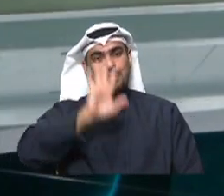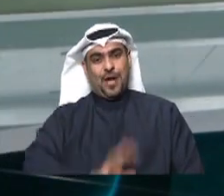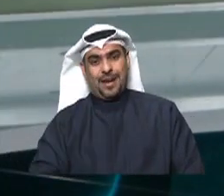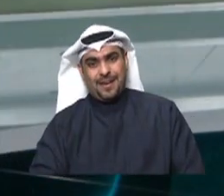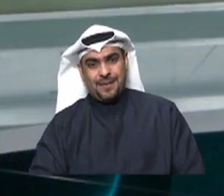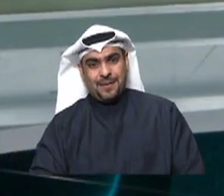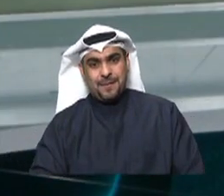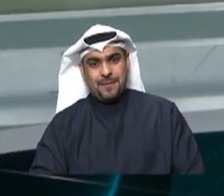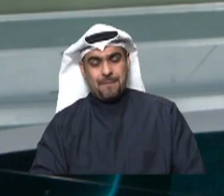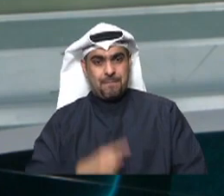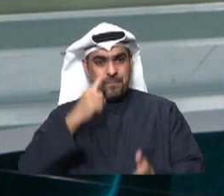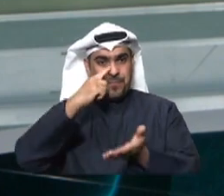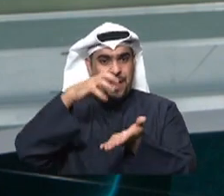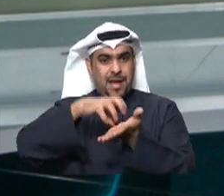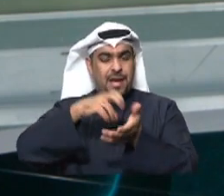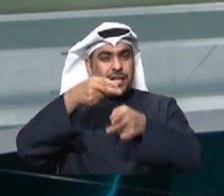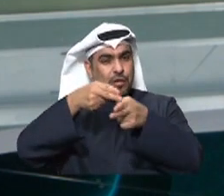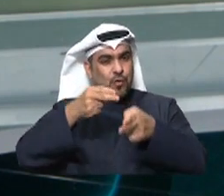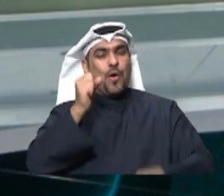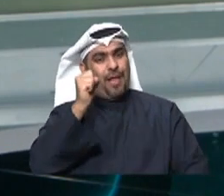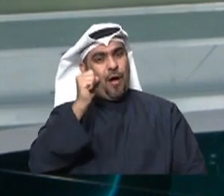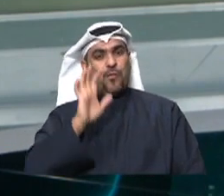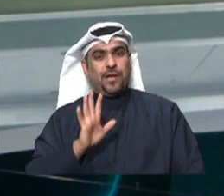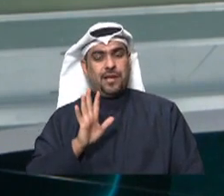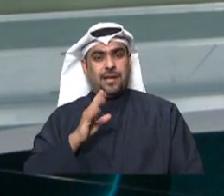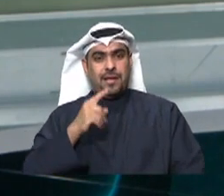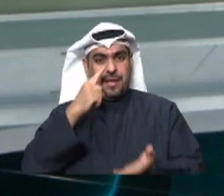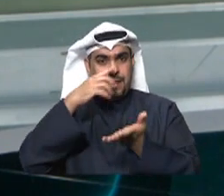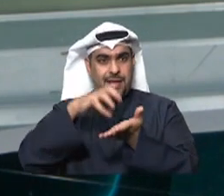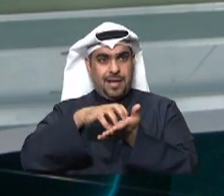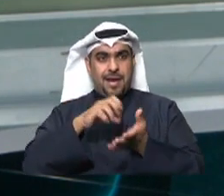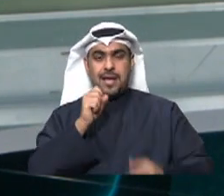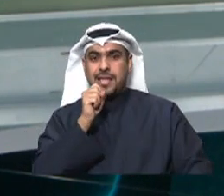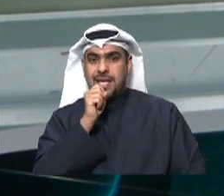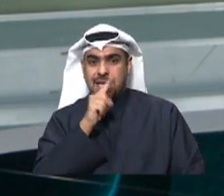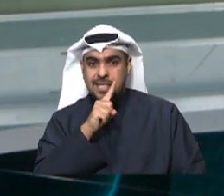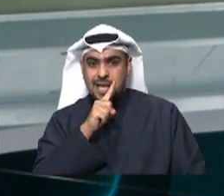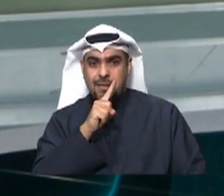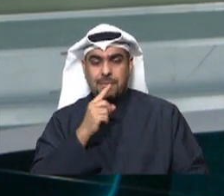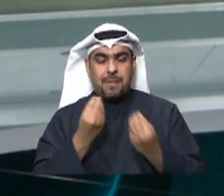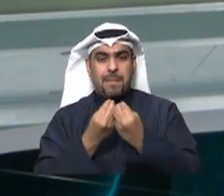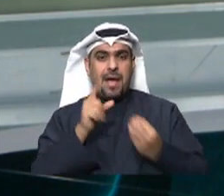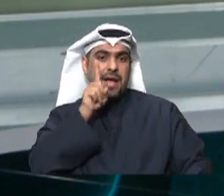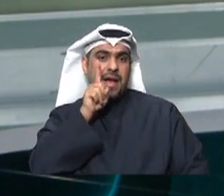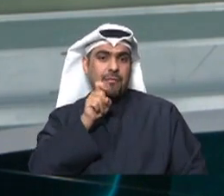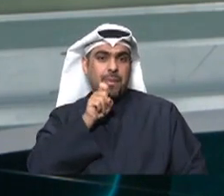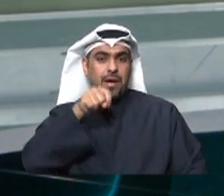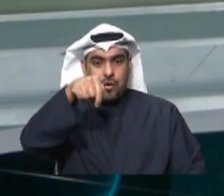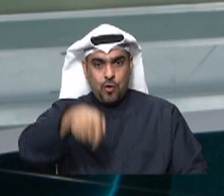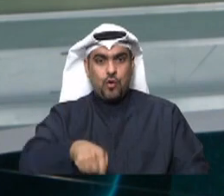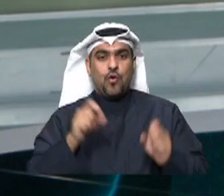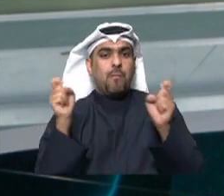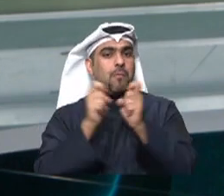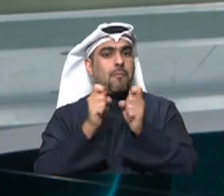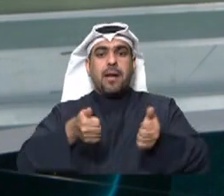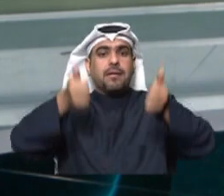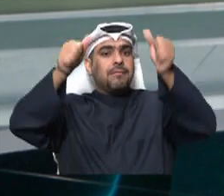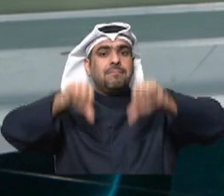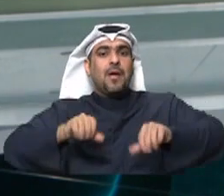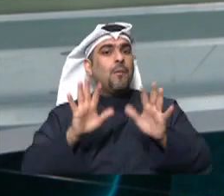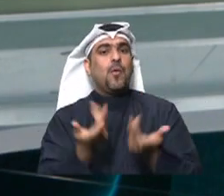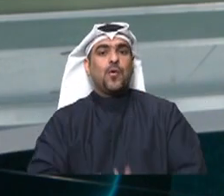أرجح، لكن نروح حق نادي السالمية لظهر مستوى طيب في المباريات الأخيرة وكاظم اليوم. يعني السالمية قادم من لقاء